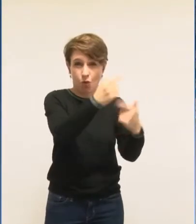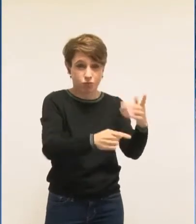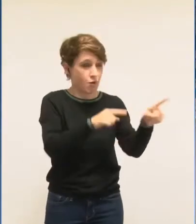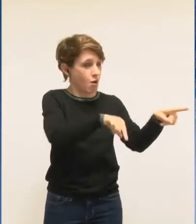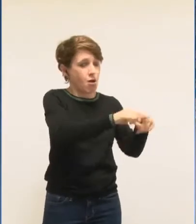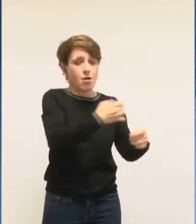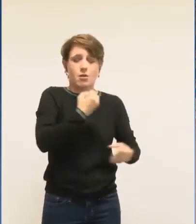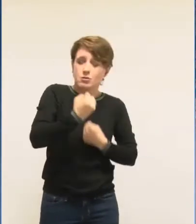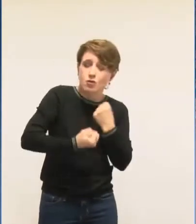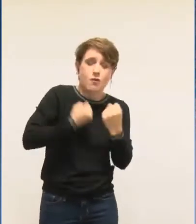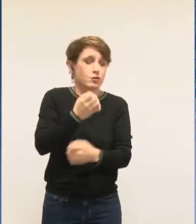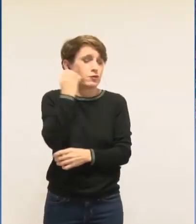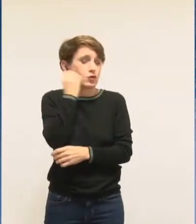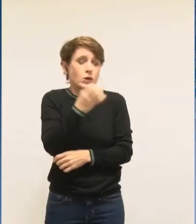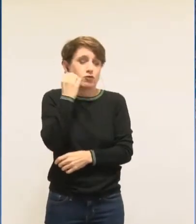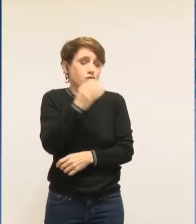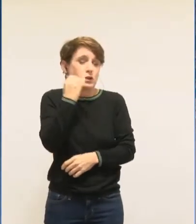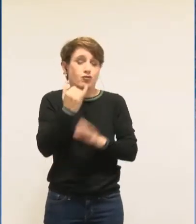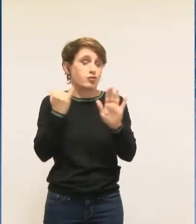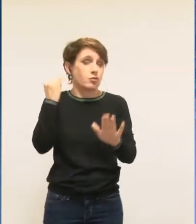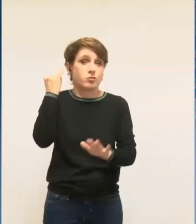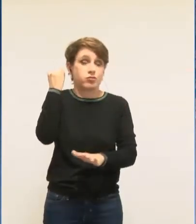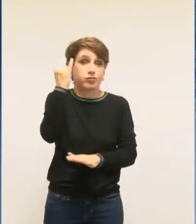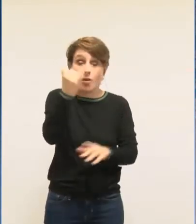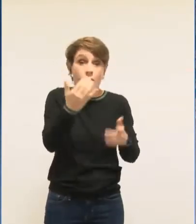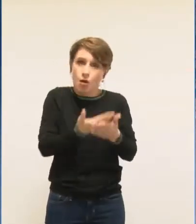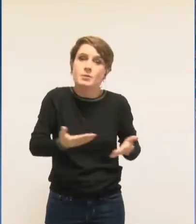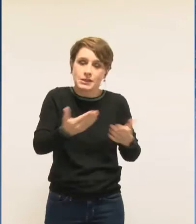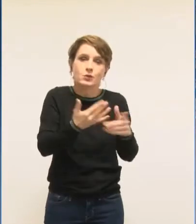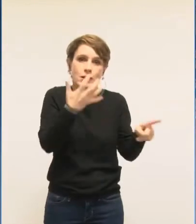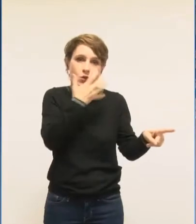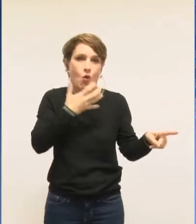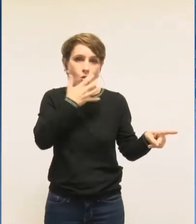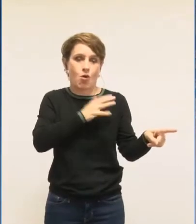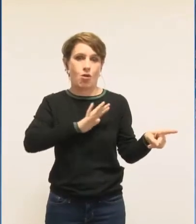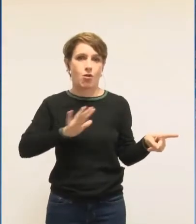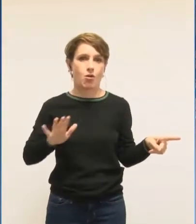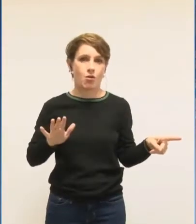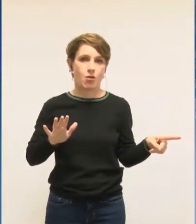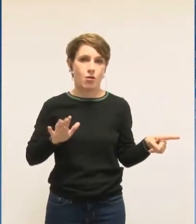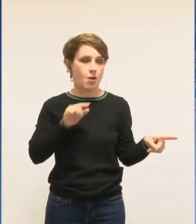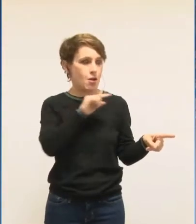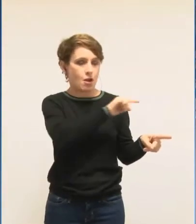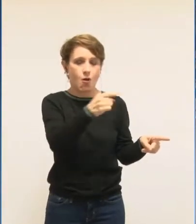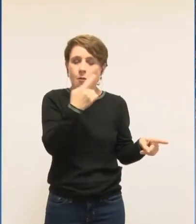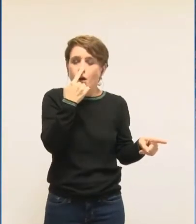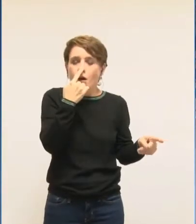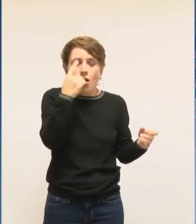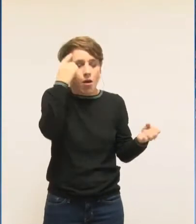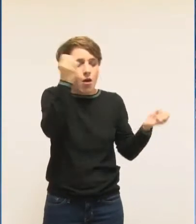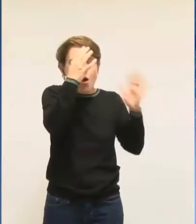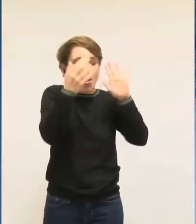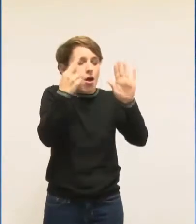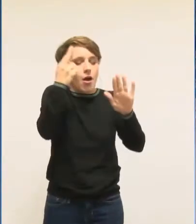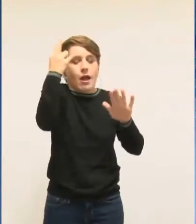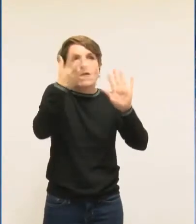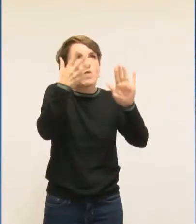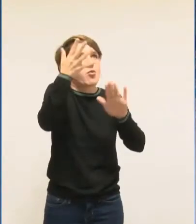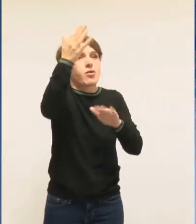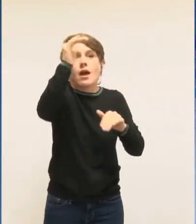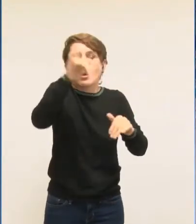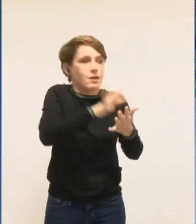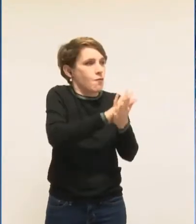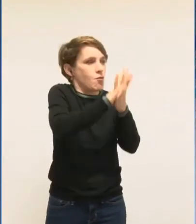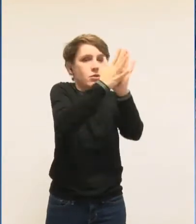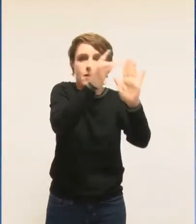Arméniens. Parce qu'ils n'en pouvaient plus de vivre dans l'horreur, parce qu'ils voulaient un autre avenir pour les enfants, en février